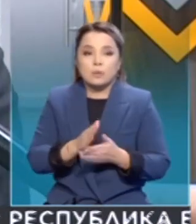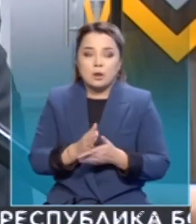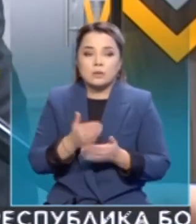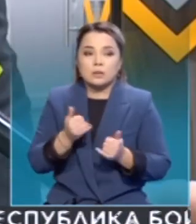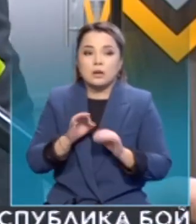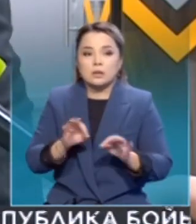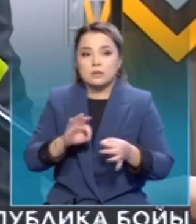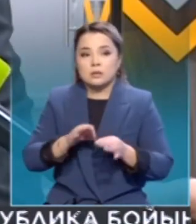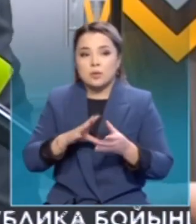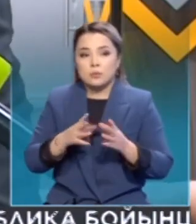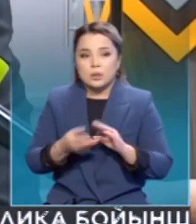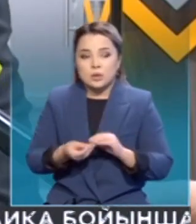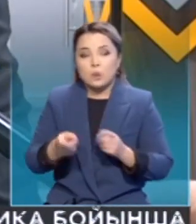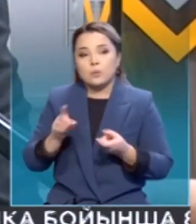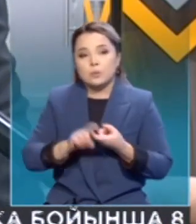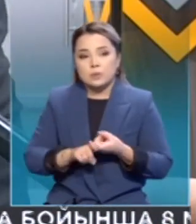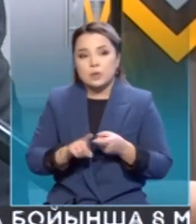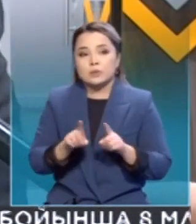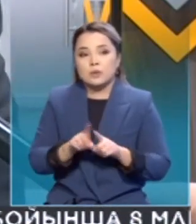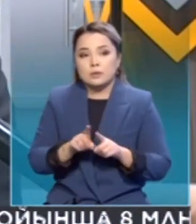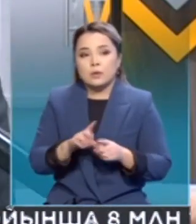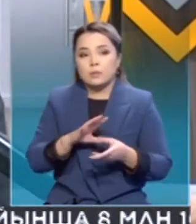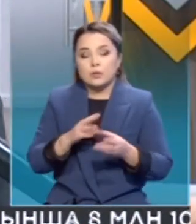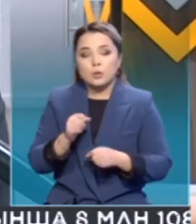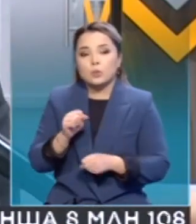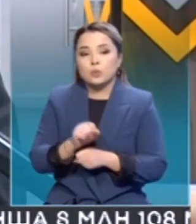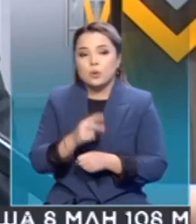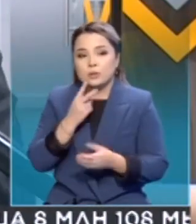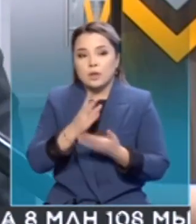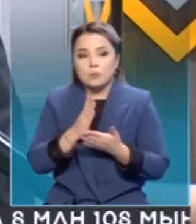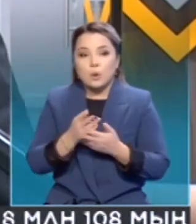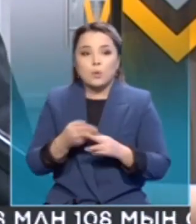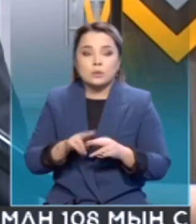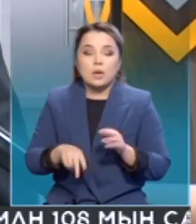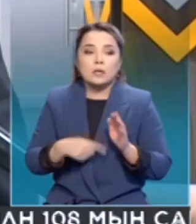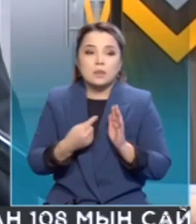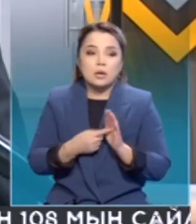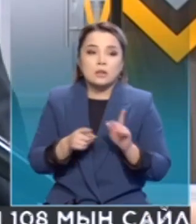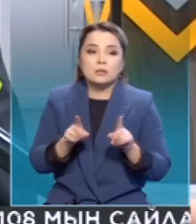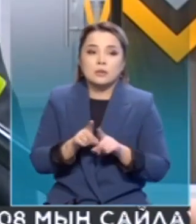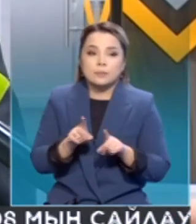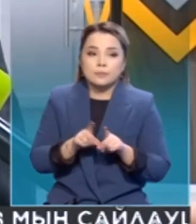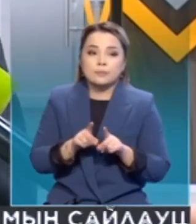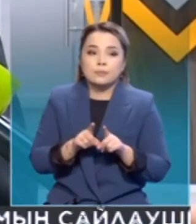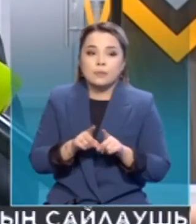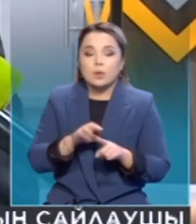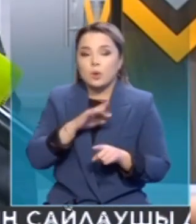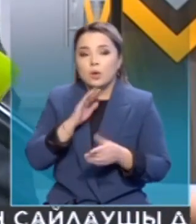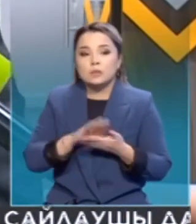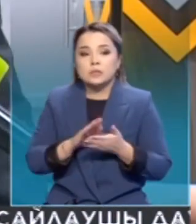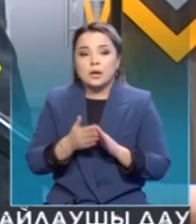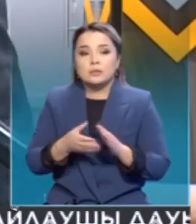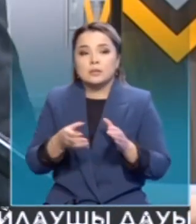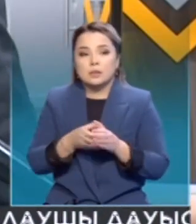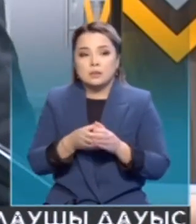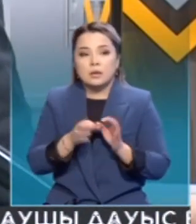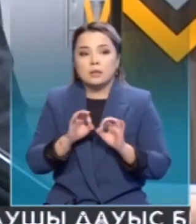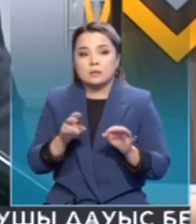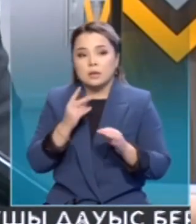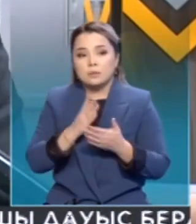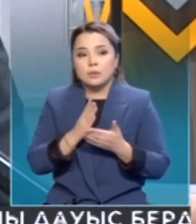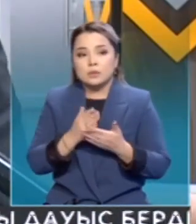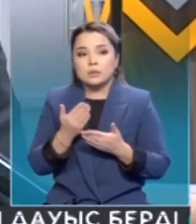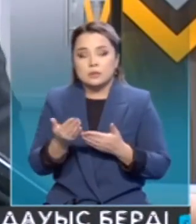ауызша айтқаннан кейін ол мәселені де тоқтатылған болатын. Осындай сияқты мәселелер енді көп жағдайларда мысалы ауызша айтқан